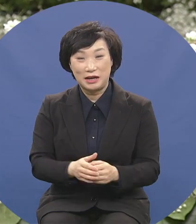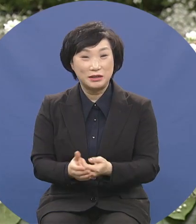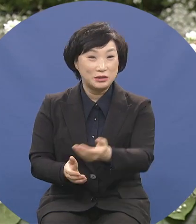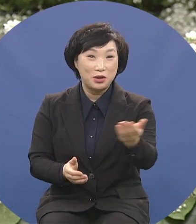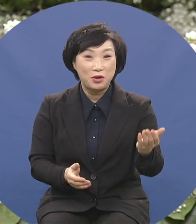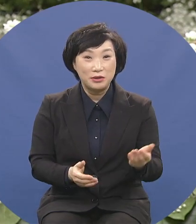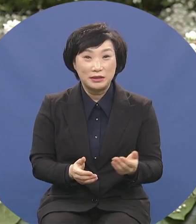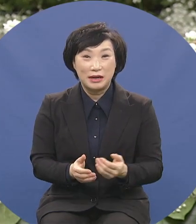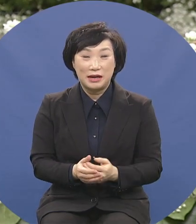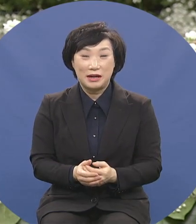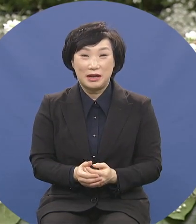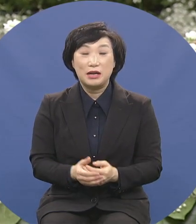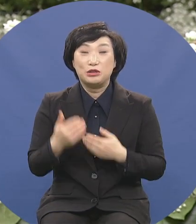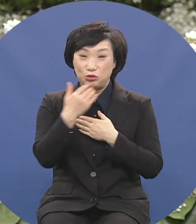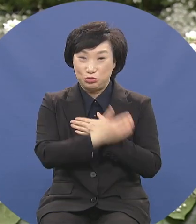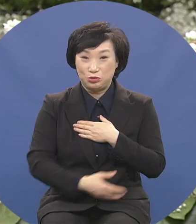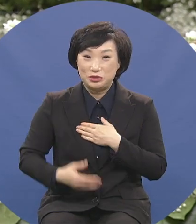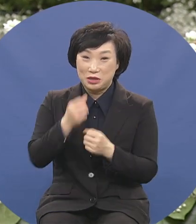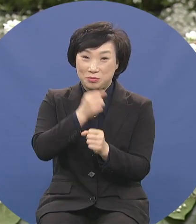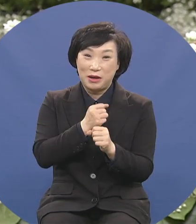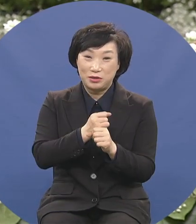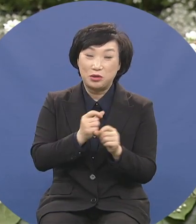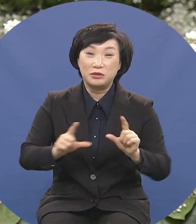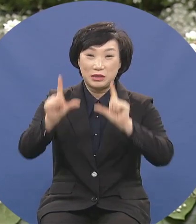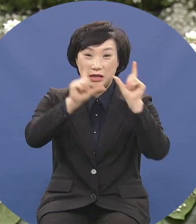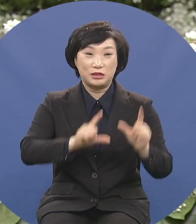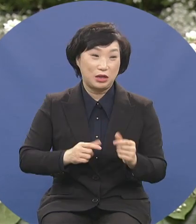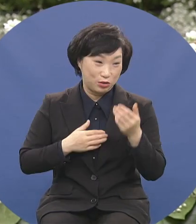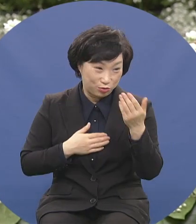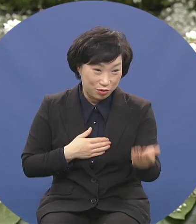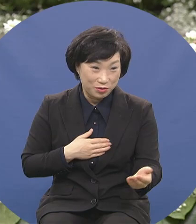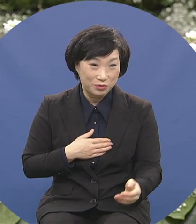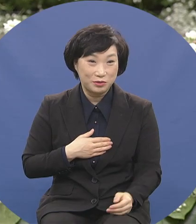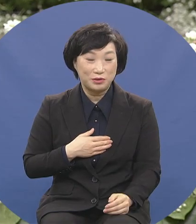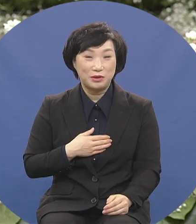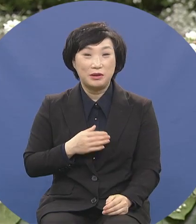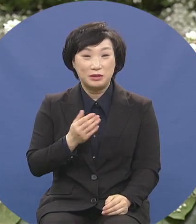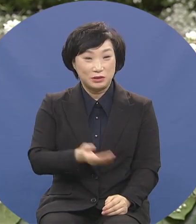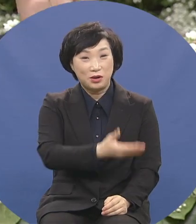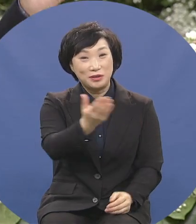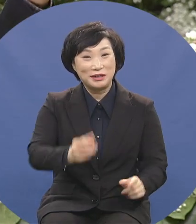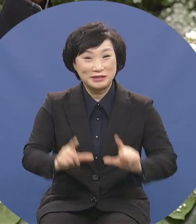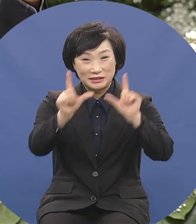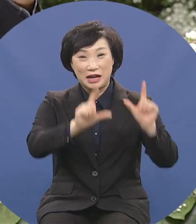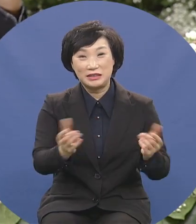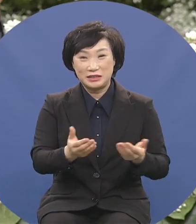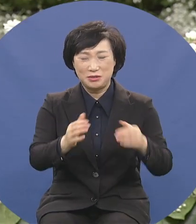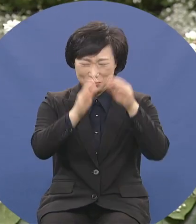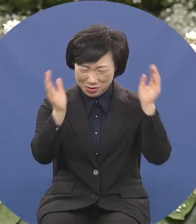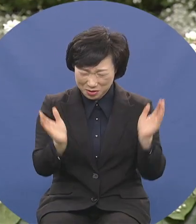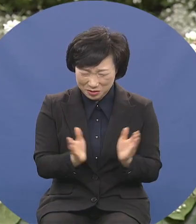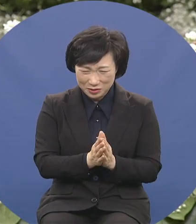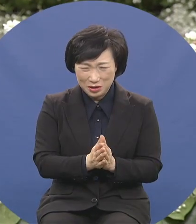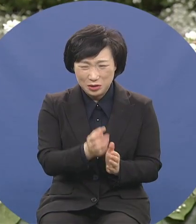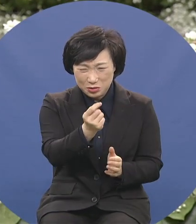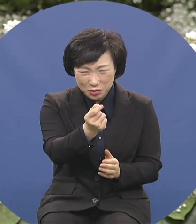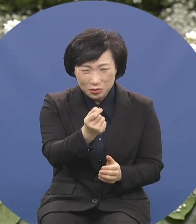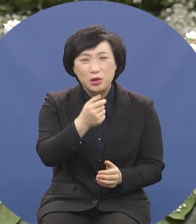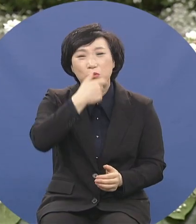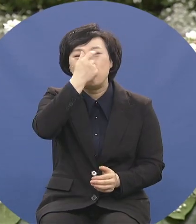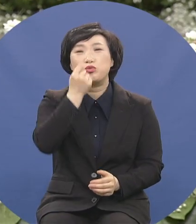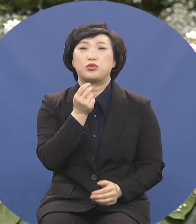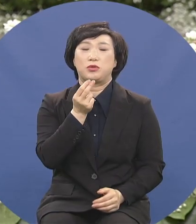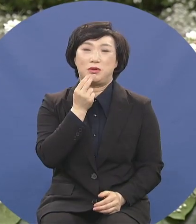내 육체도 만들어 살게 하고 네 사는 일에 조금도 부족함이